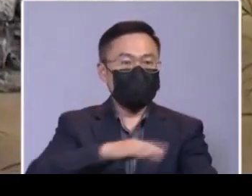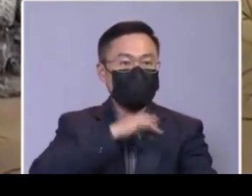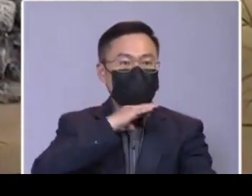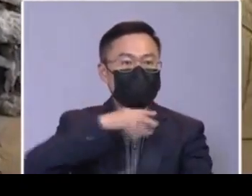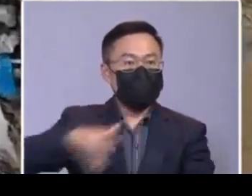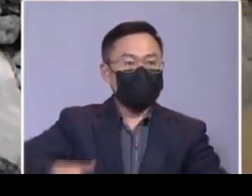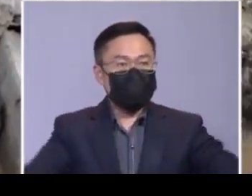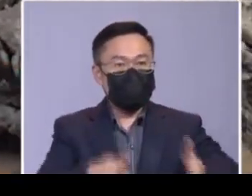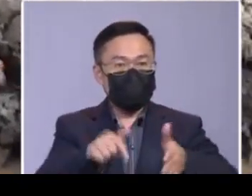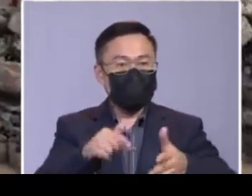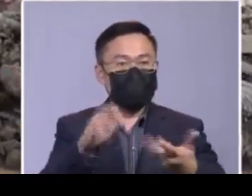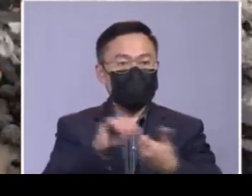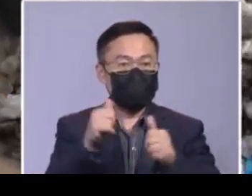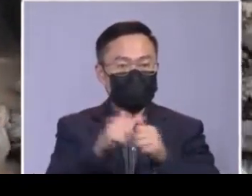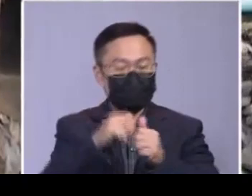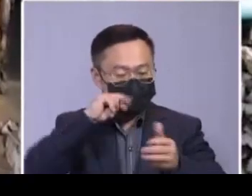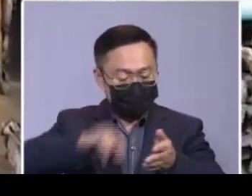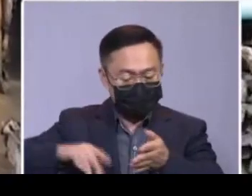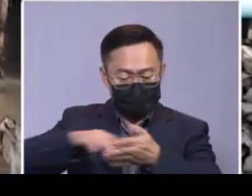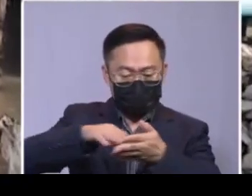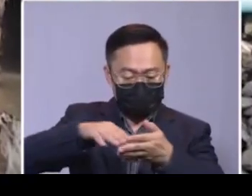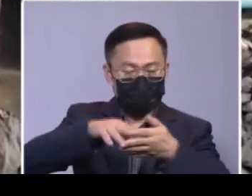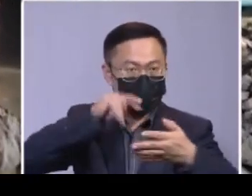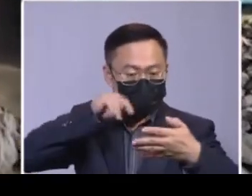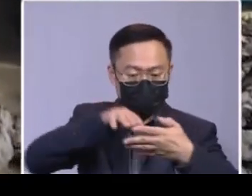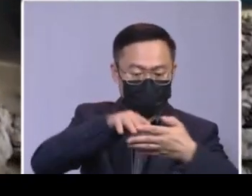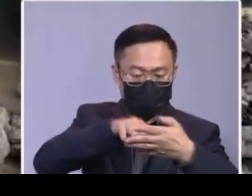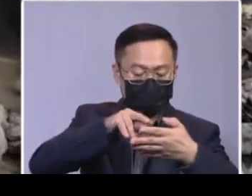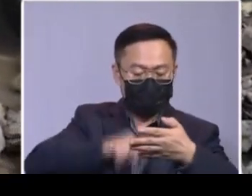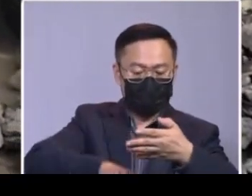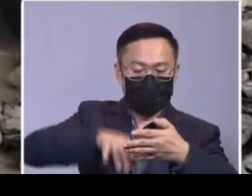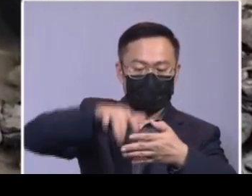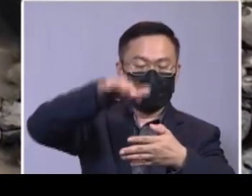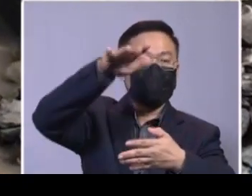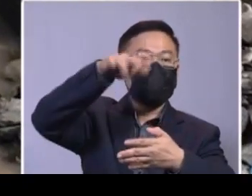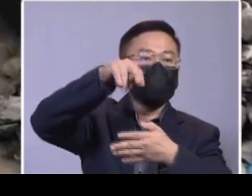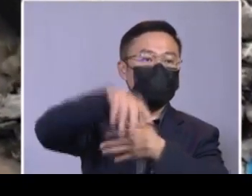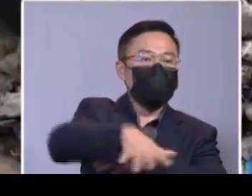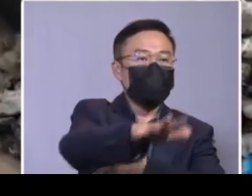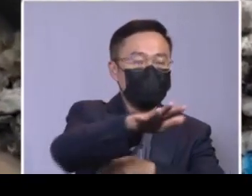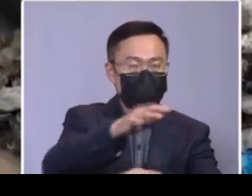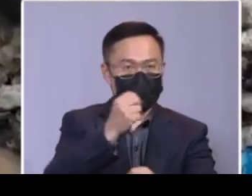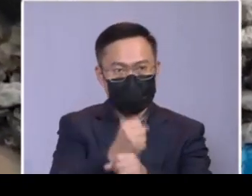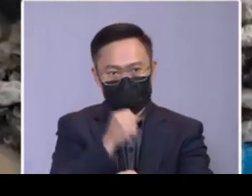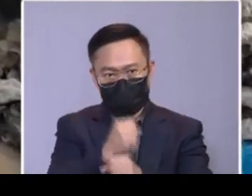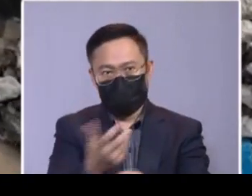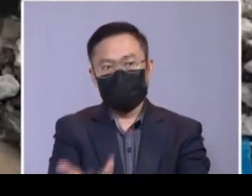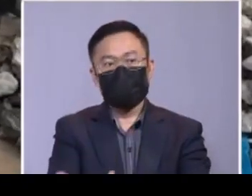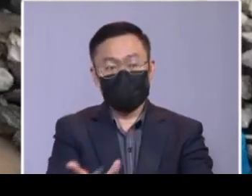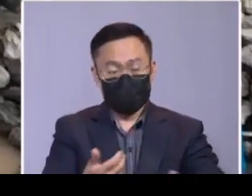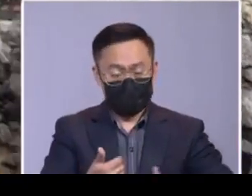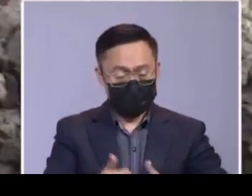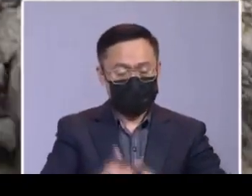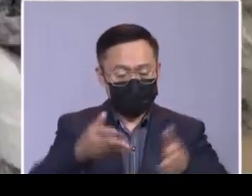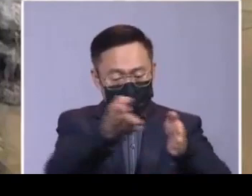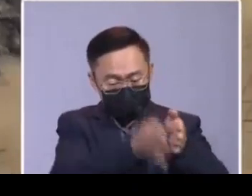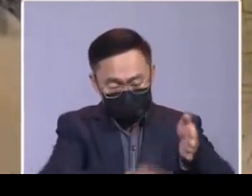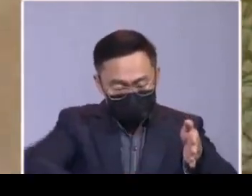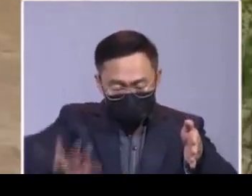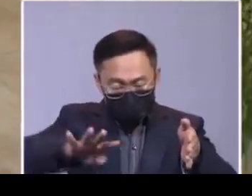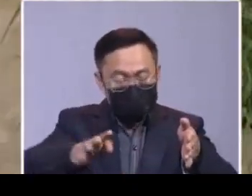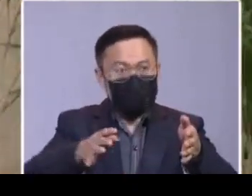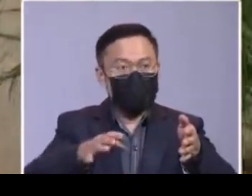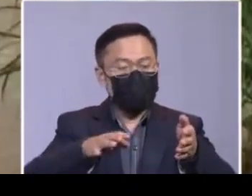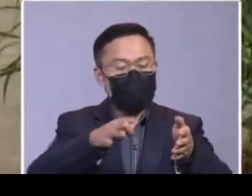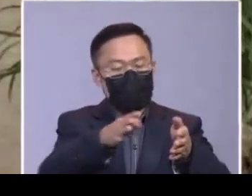ใช่มันเหมือนสายชะลอน้ำเลยนะคะเนี่ยกลายเป็นทั้งมีเศษๆปูนก็ถมอยู่ในคลองแบบเนี้ยมันก็ไปขวางทางน้ำไหลนะฮะเพื่อที่จะ